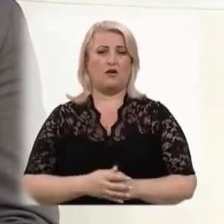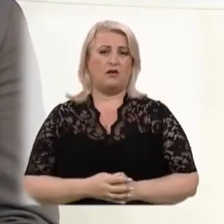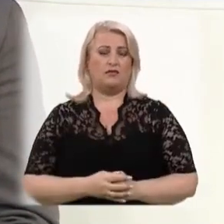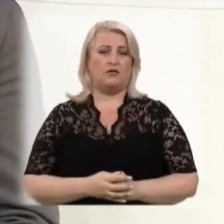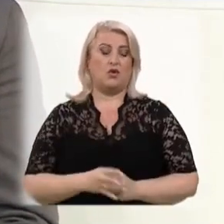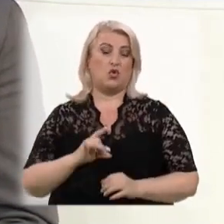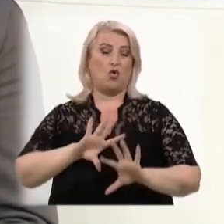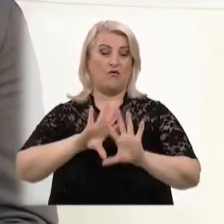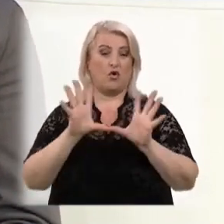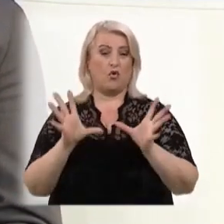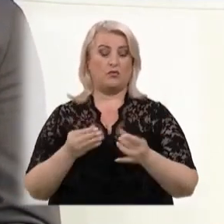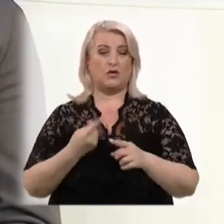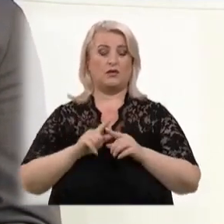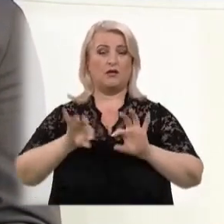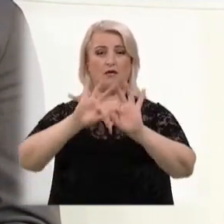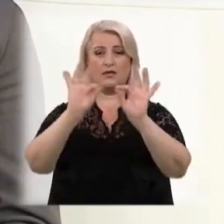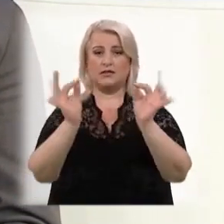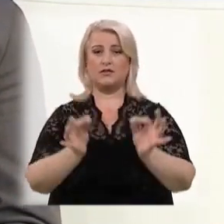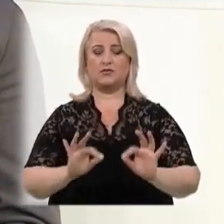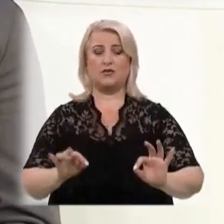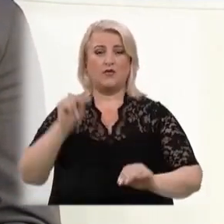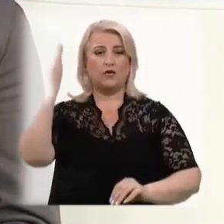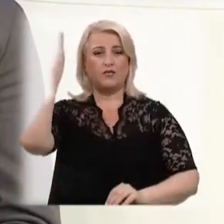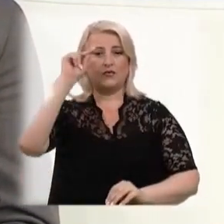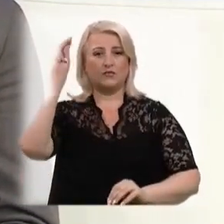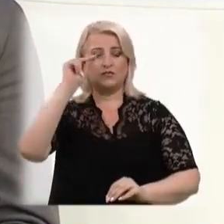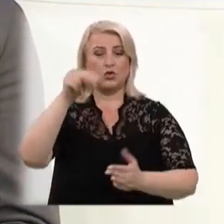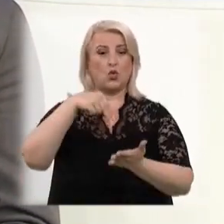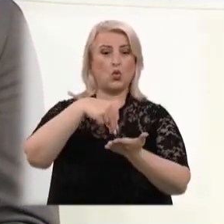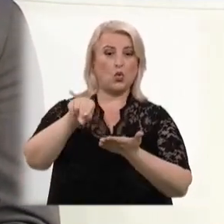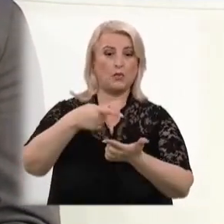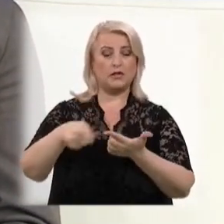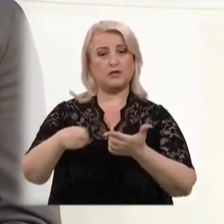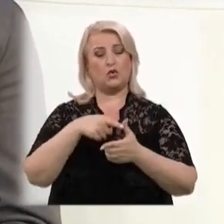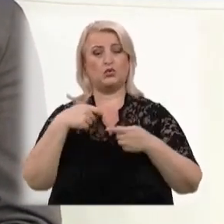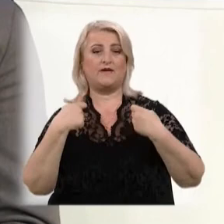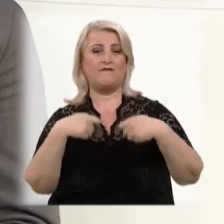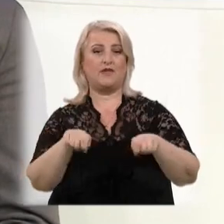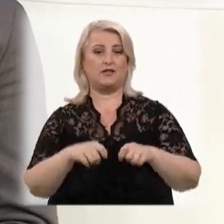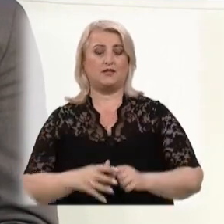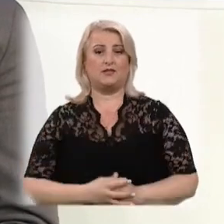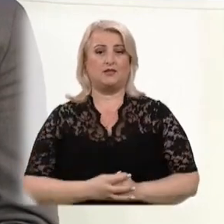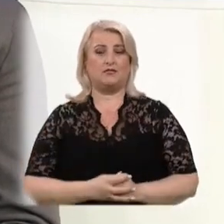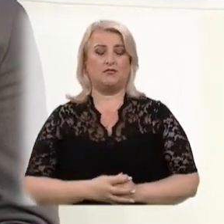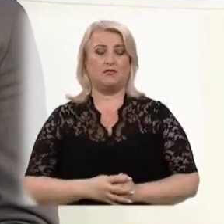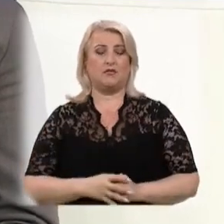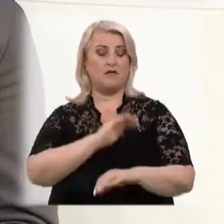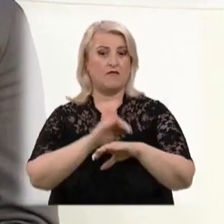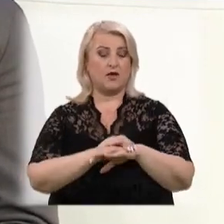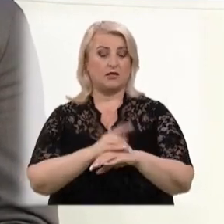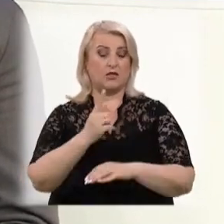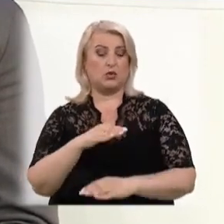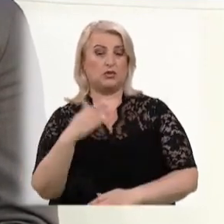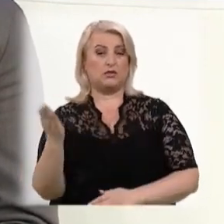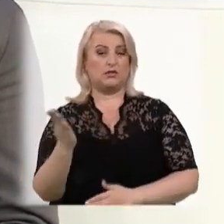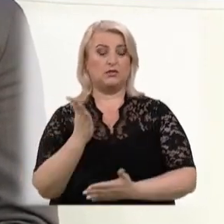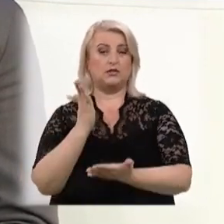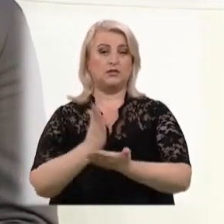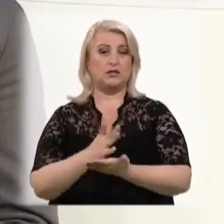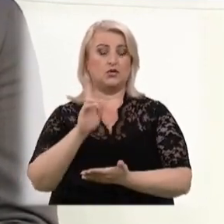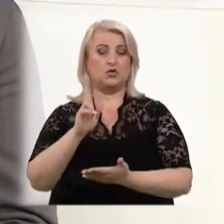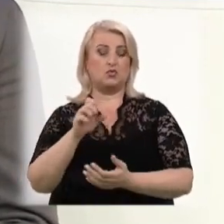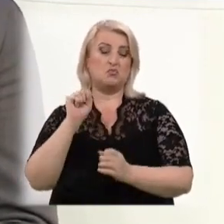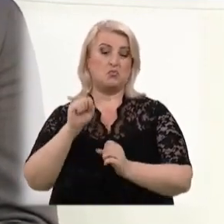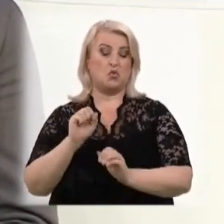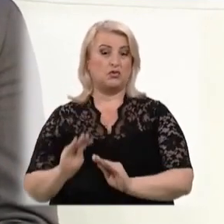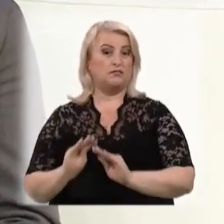marketing este arta de a invata sa cumperi o sa vinzi adica de facto pe de o parte sunt cei care poate